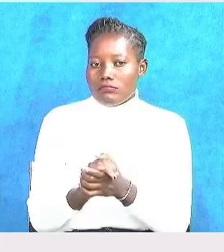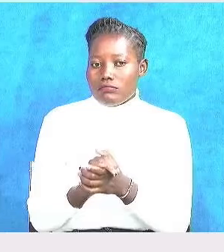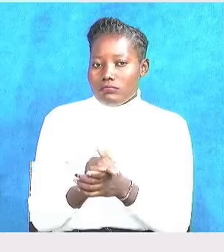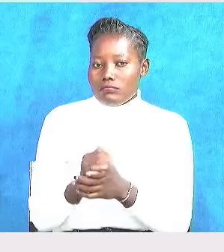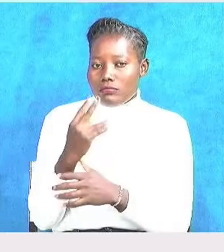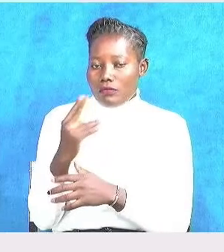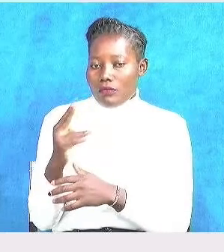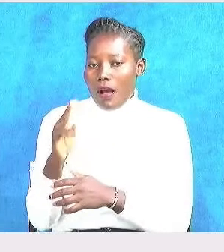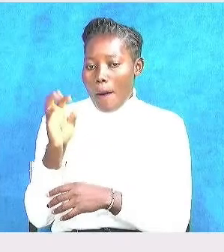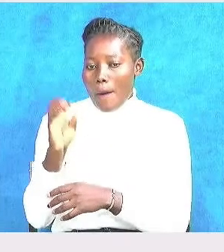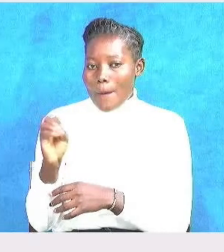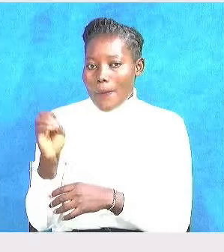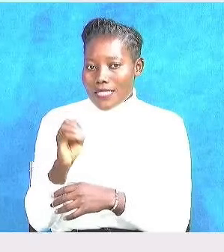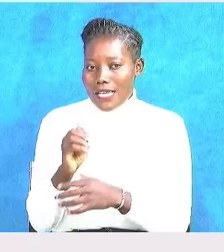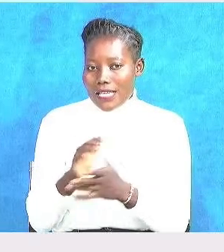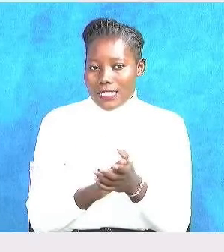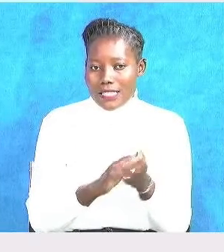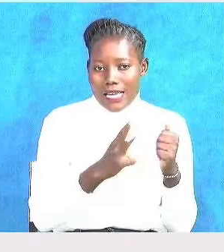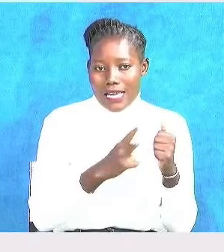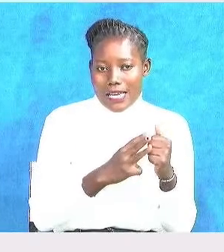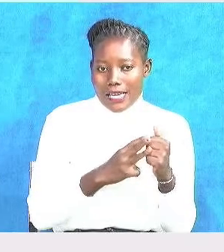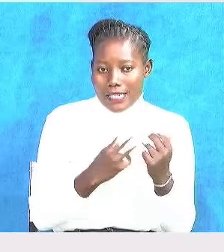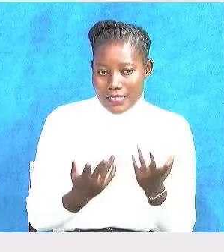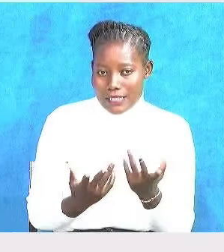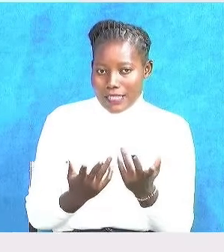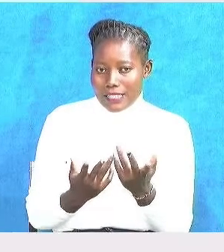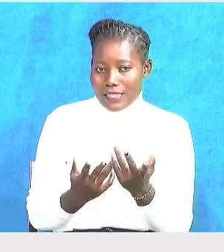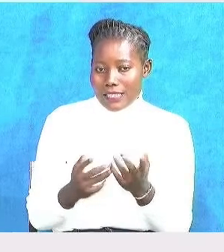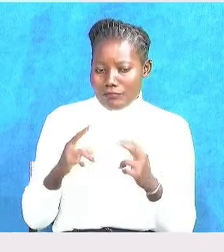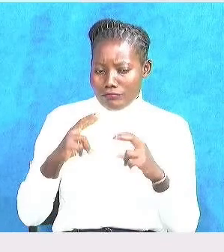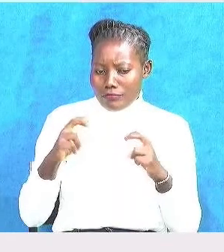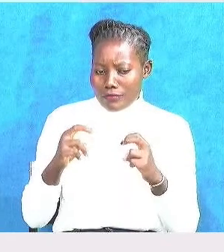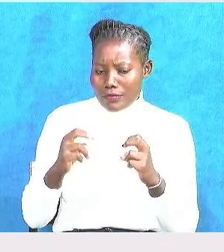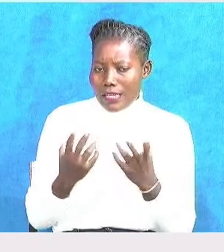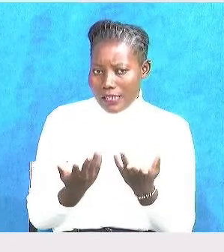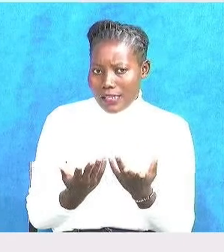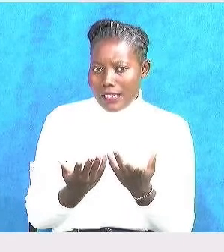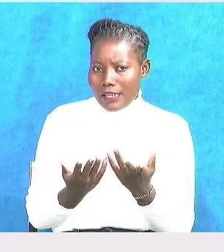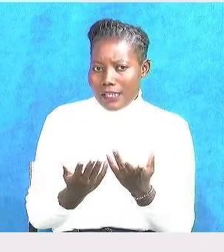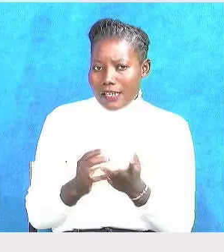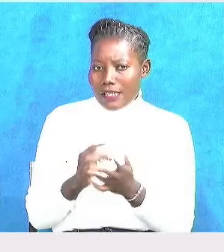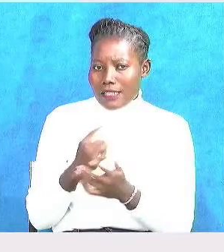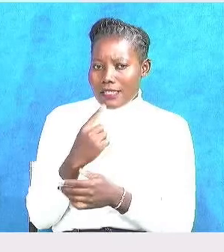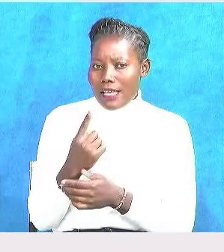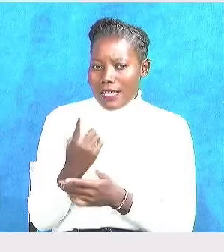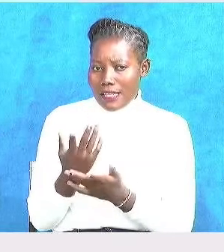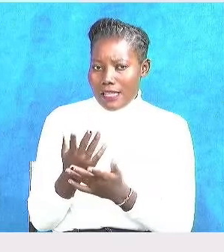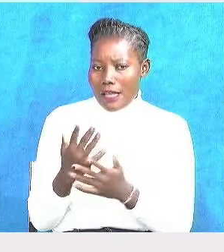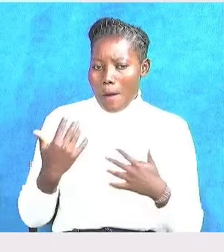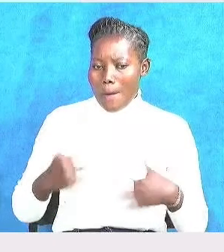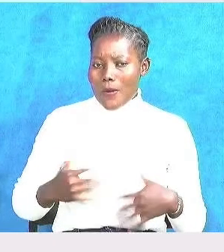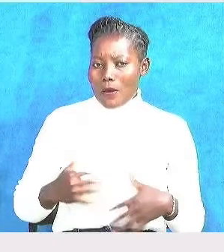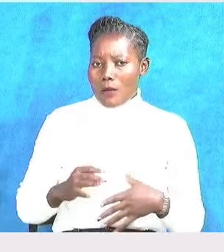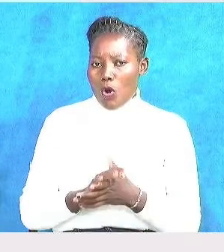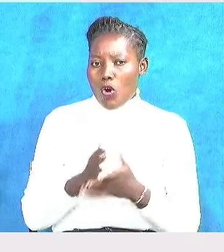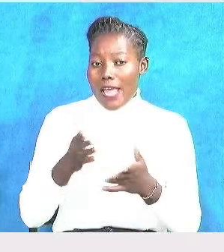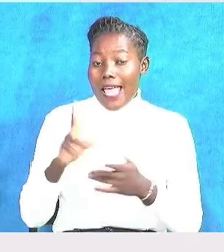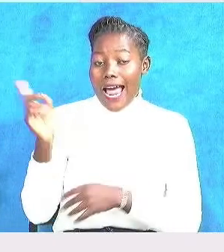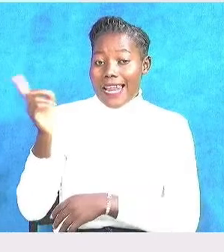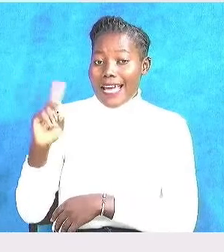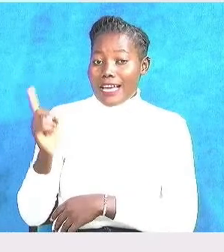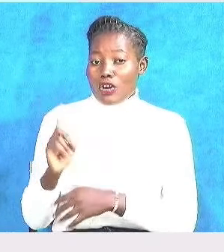la 8. Fombo NC Fombo. Aidha, utafiti huu unaashiria kuwa asilimia 3 ya wakazi wa hapa jijini Nairobi